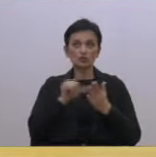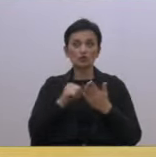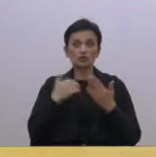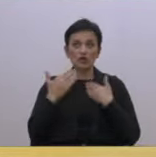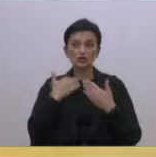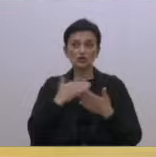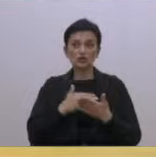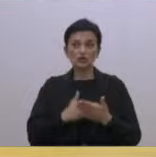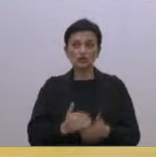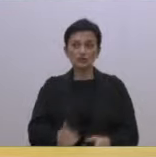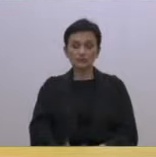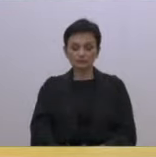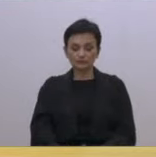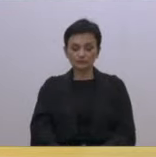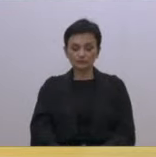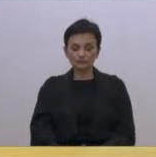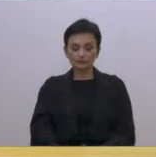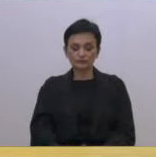srežíme.